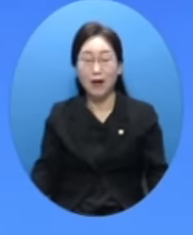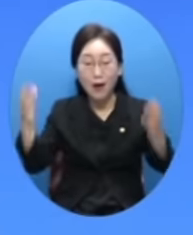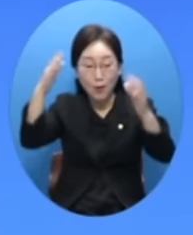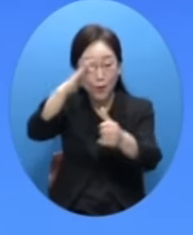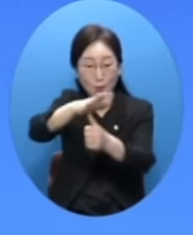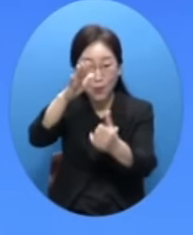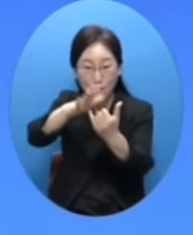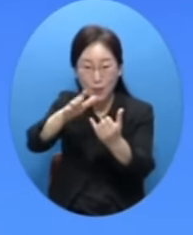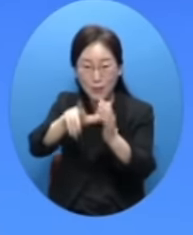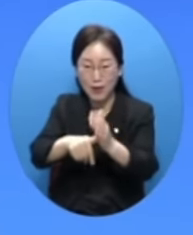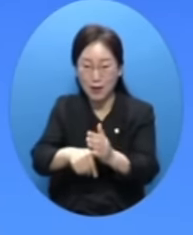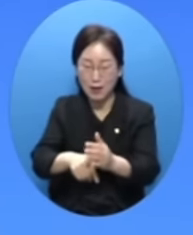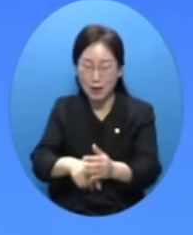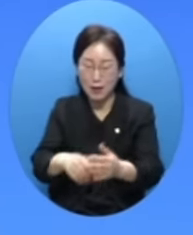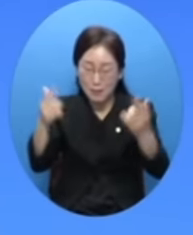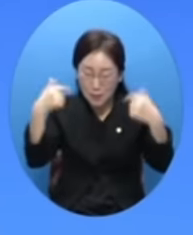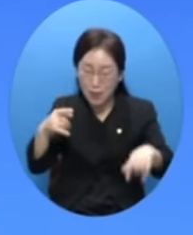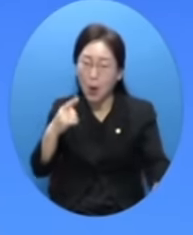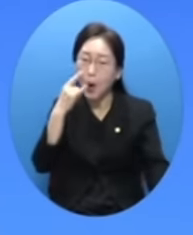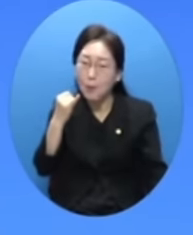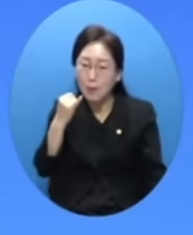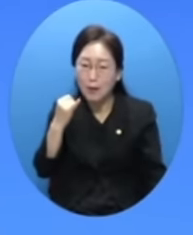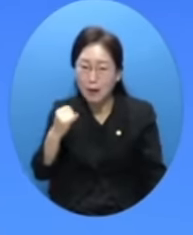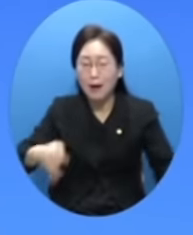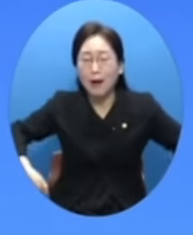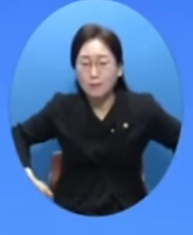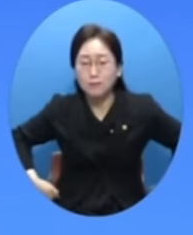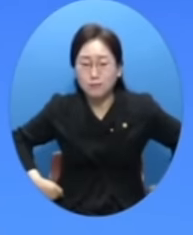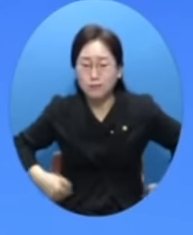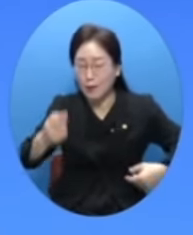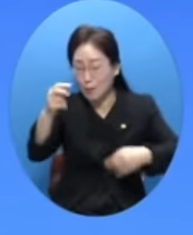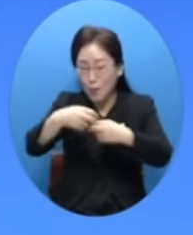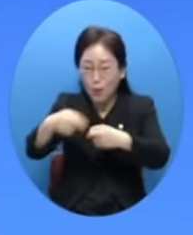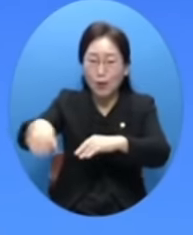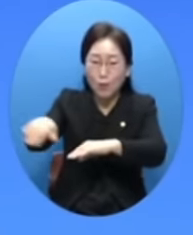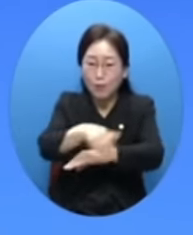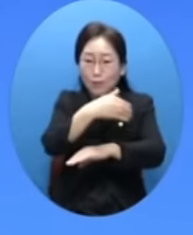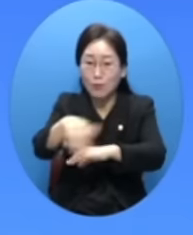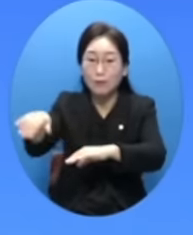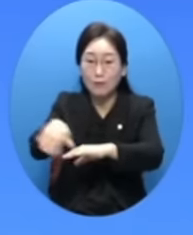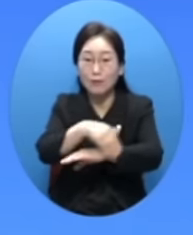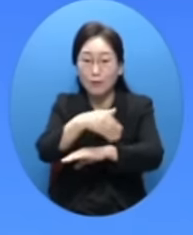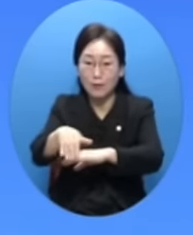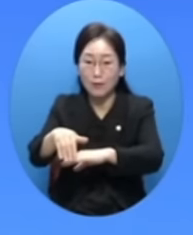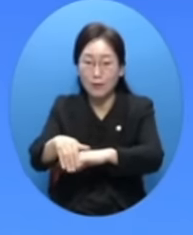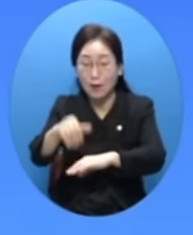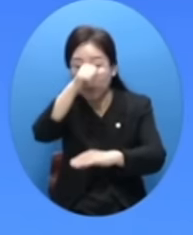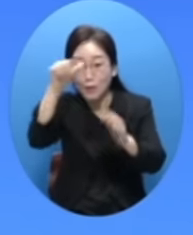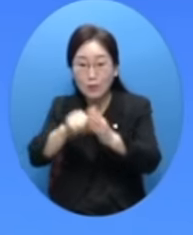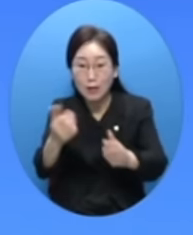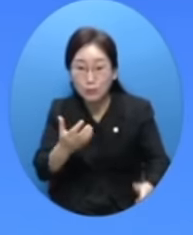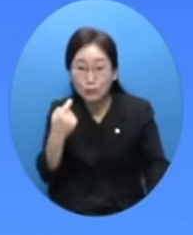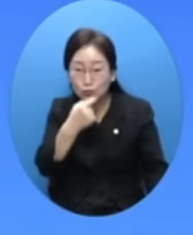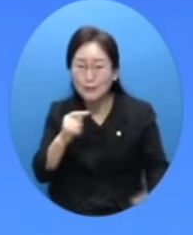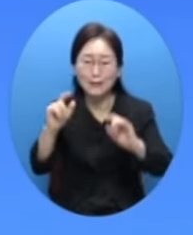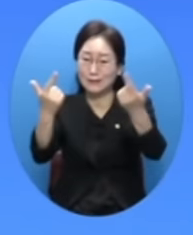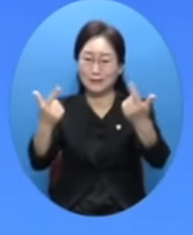아이들이 밤낮 어머니 등에 엎여서 병원에 왔다 갔다 하는 아이들이 평생 아플 것 같지만 그렇지